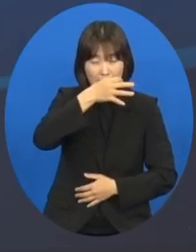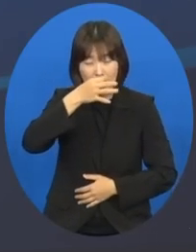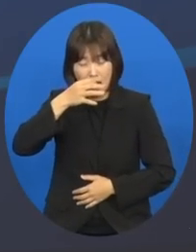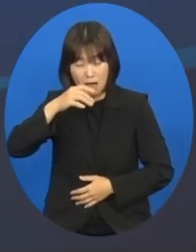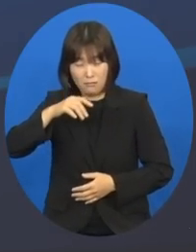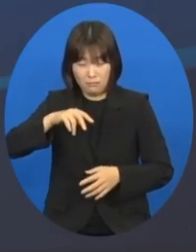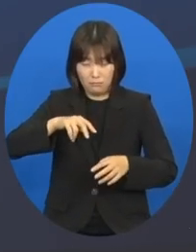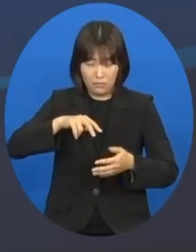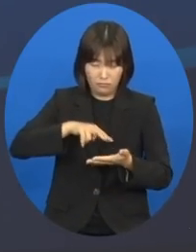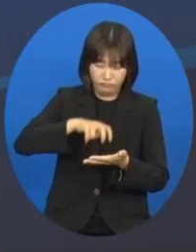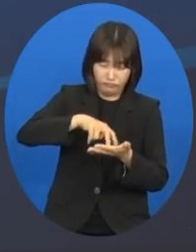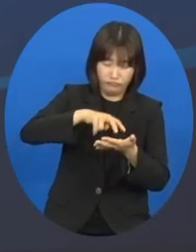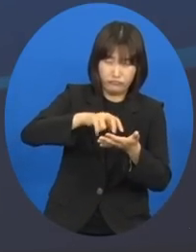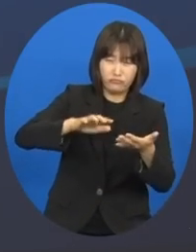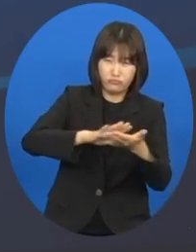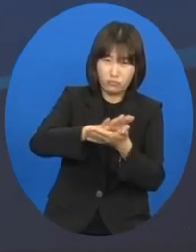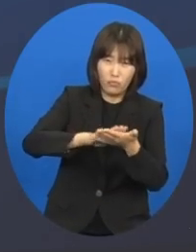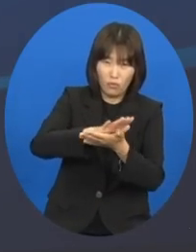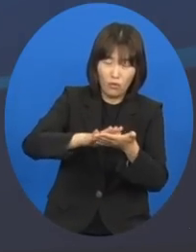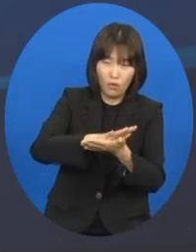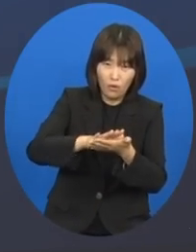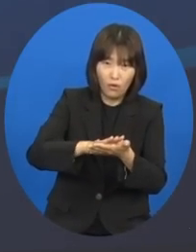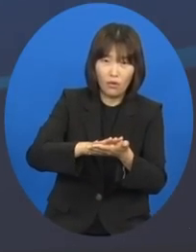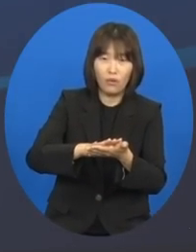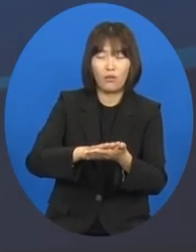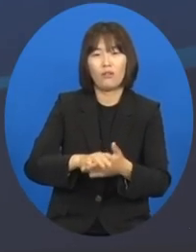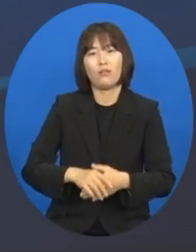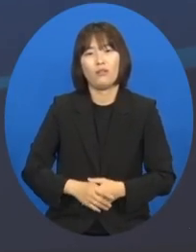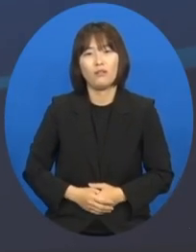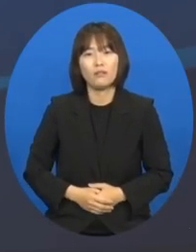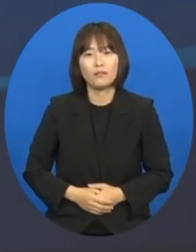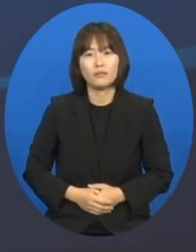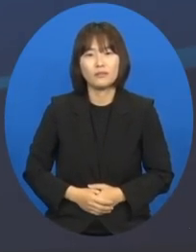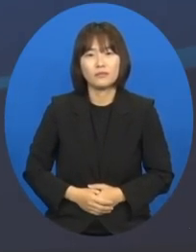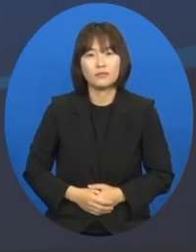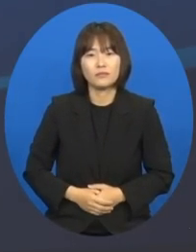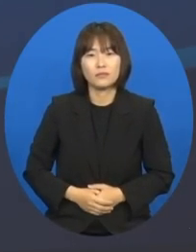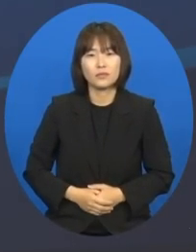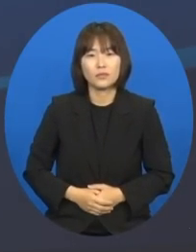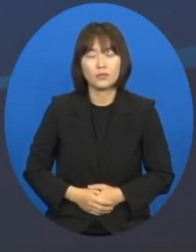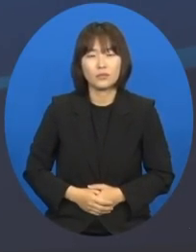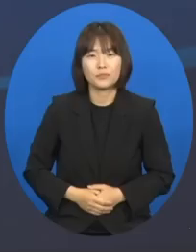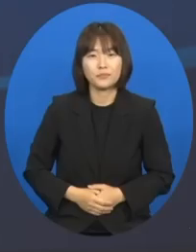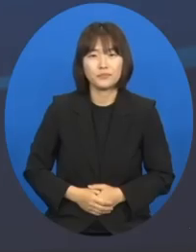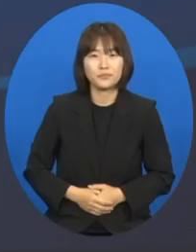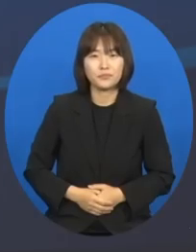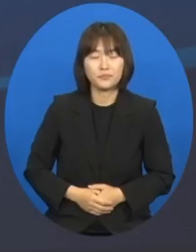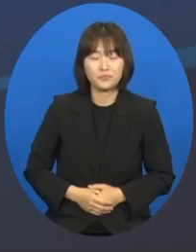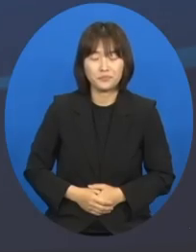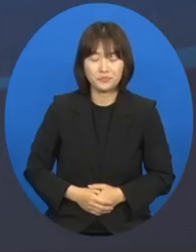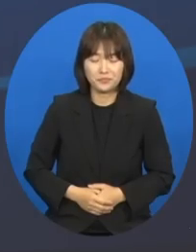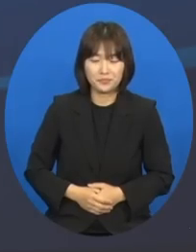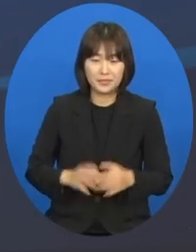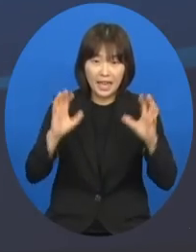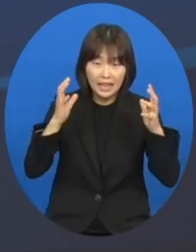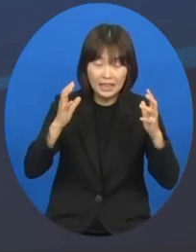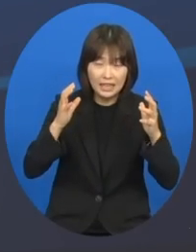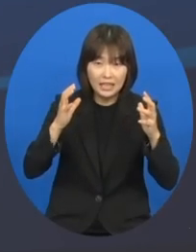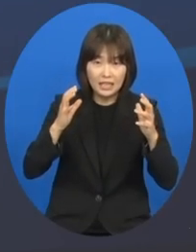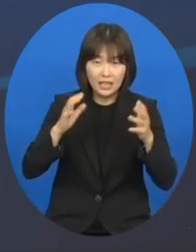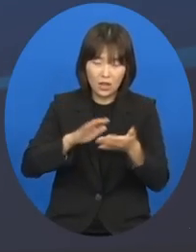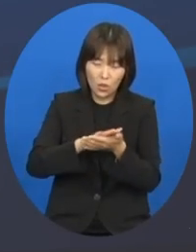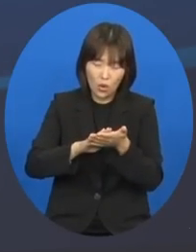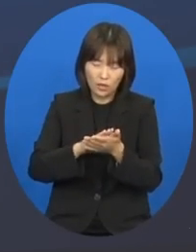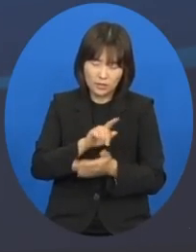노는지 그리고 내 아이가 제일 좋아하는 게임이 김밥 말이었어요 누가 김밥